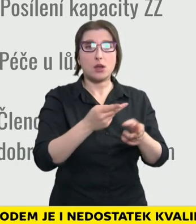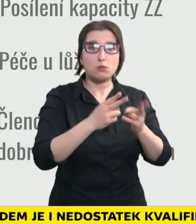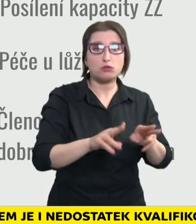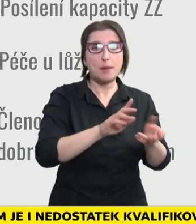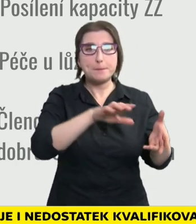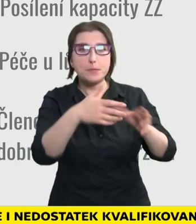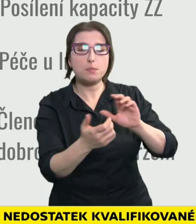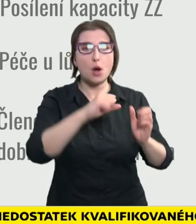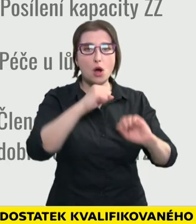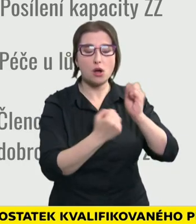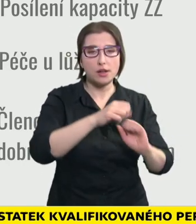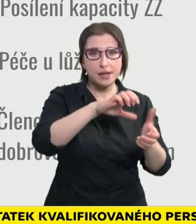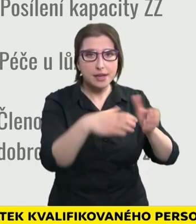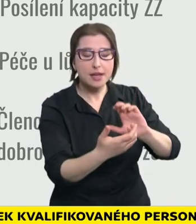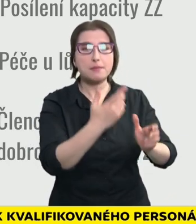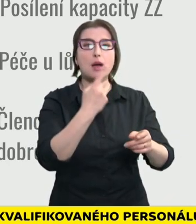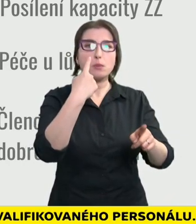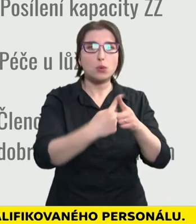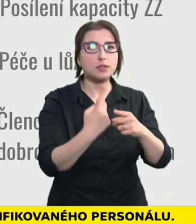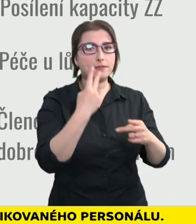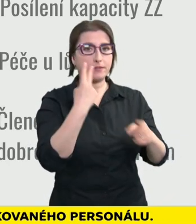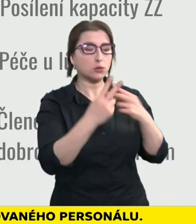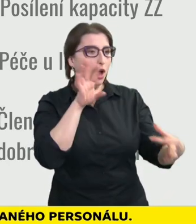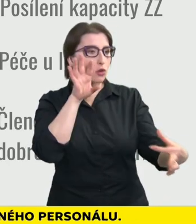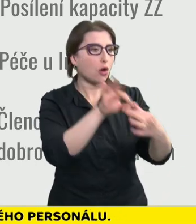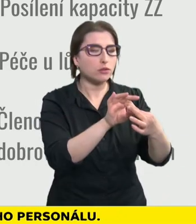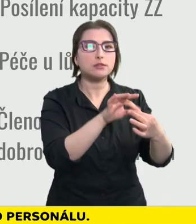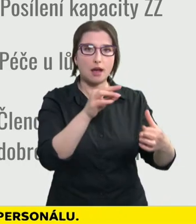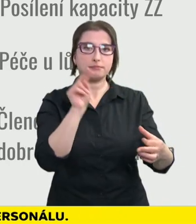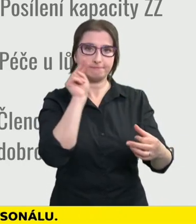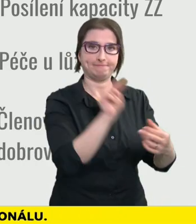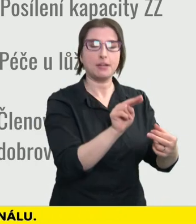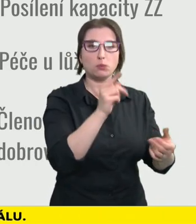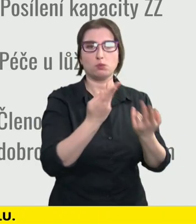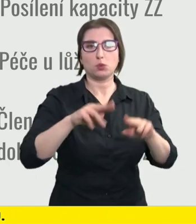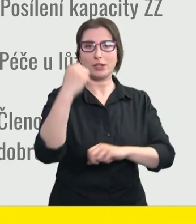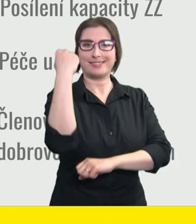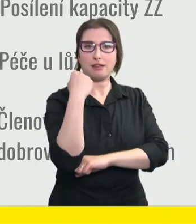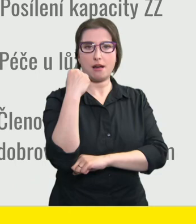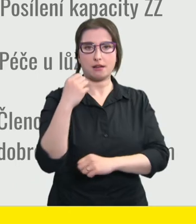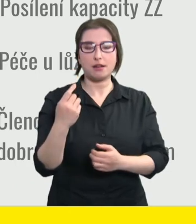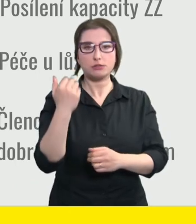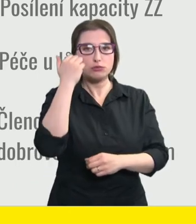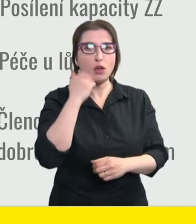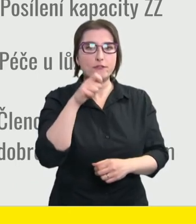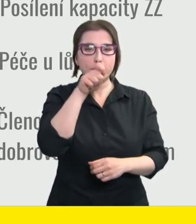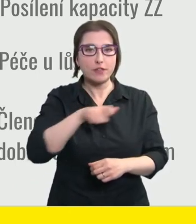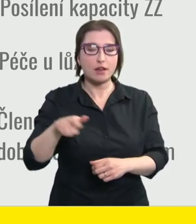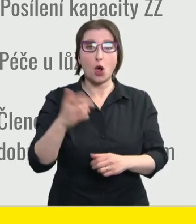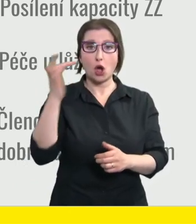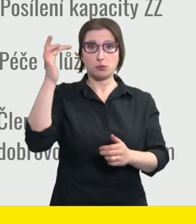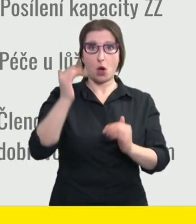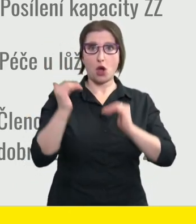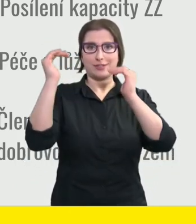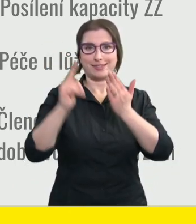a také, aby byl udržován vizuální kontakt s pacientem. To může být významnou pomocí právě pro týmy